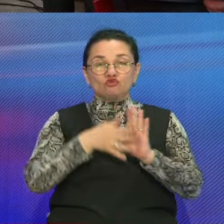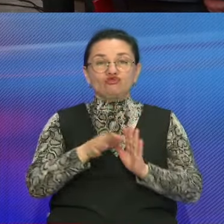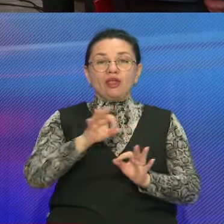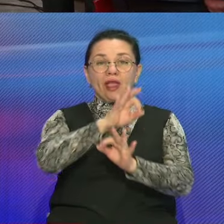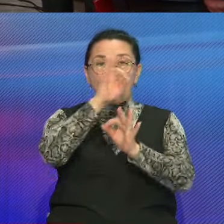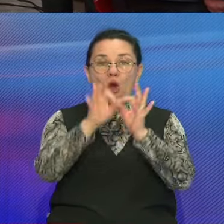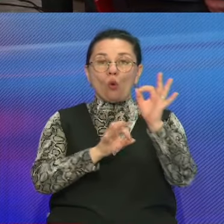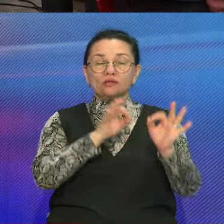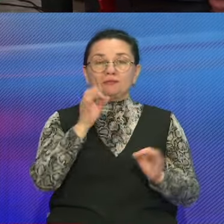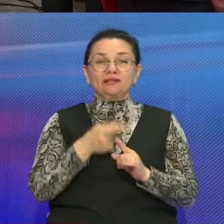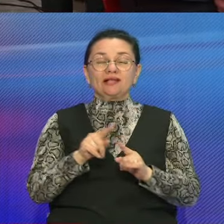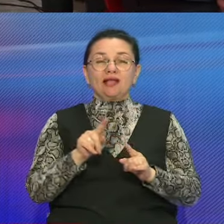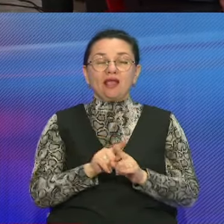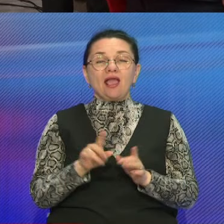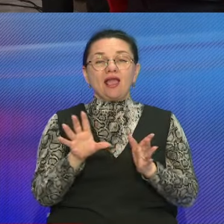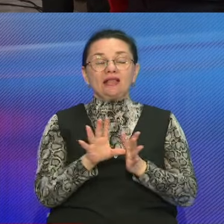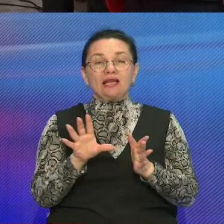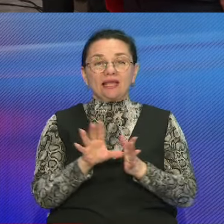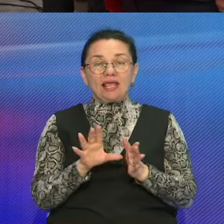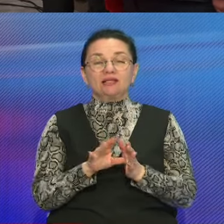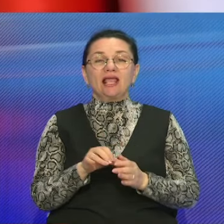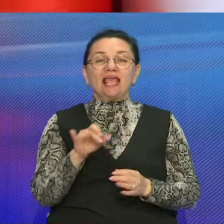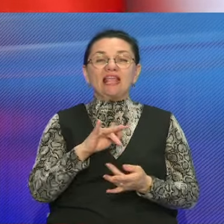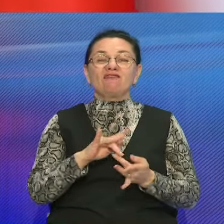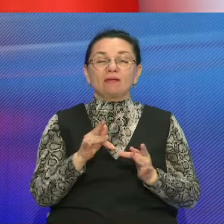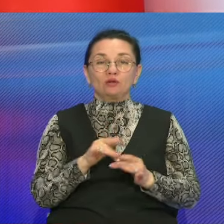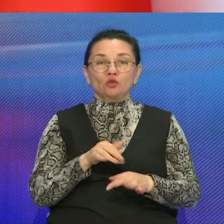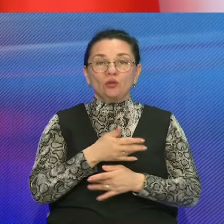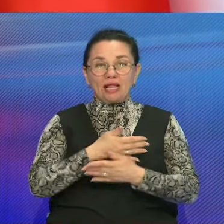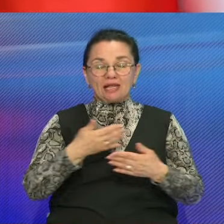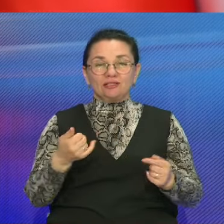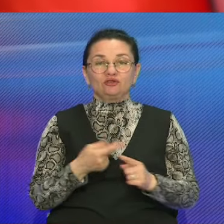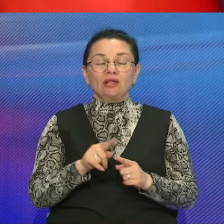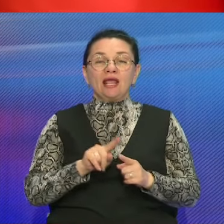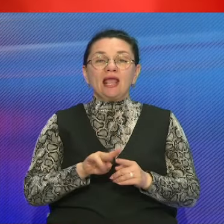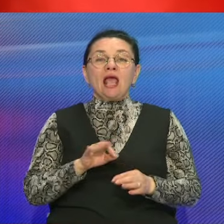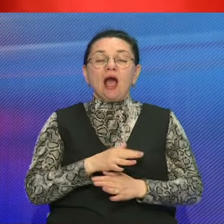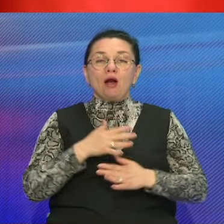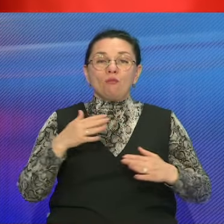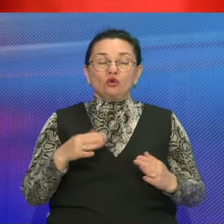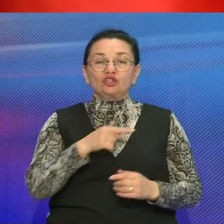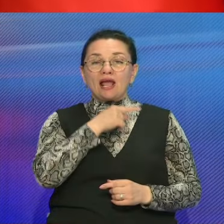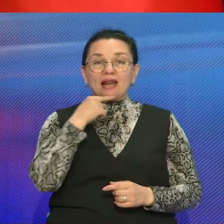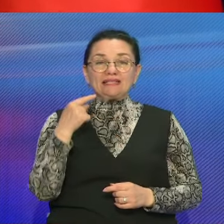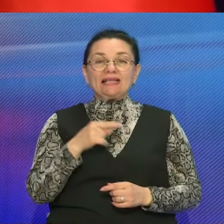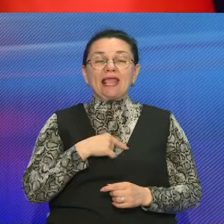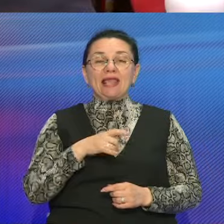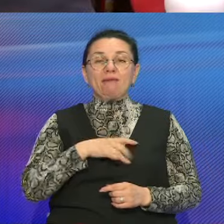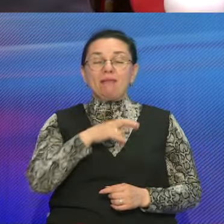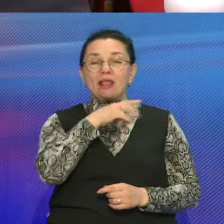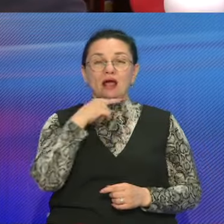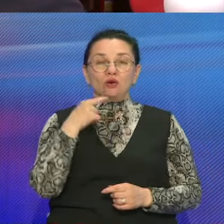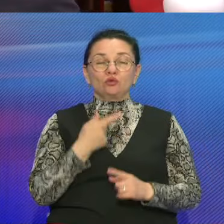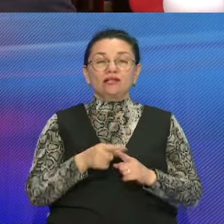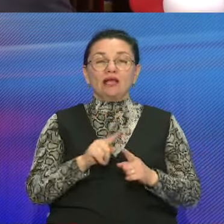промисловості, будівництві, енергетиці и інформаційних технологіях. Але найбільшими темпами Росія і Білорусь наладжує взаємодіяння у